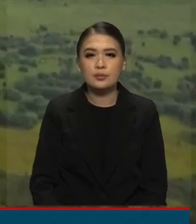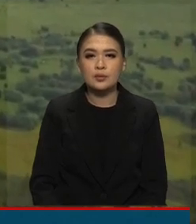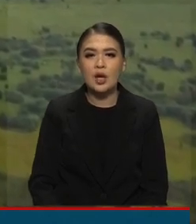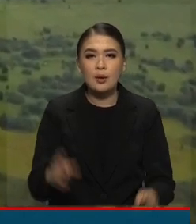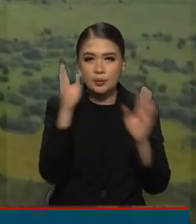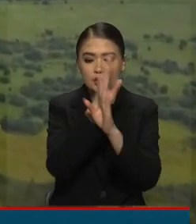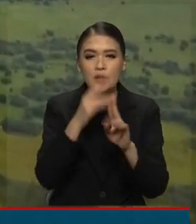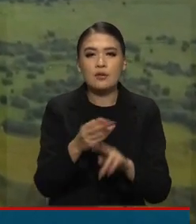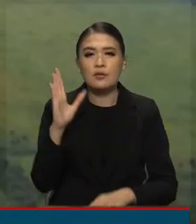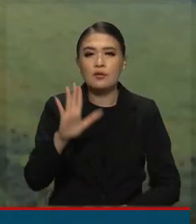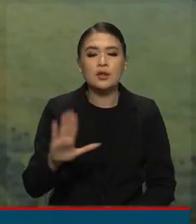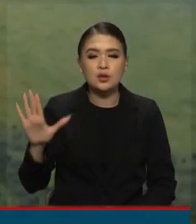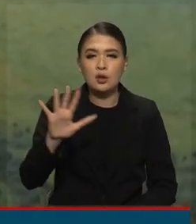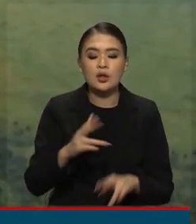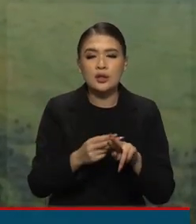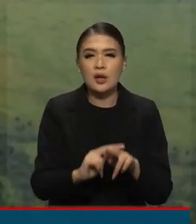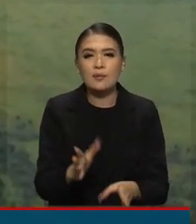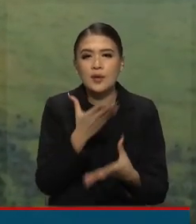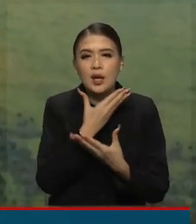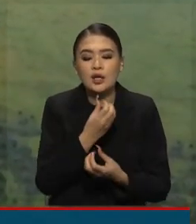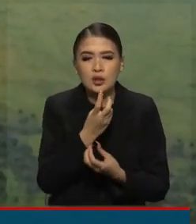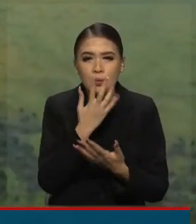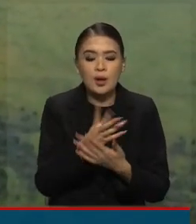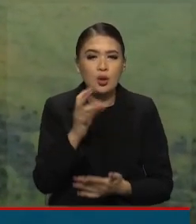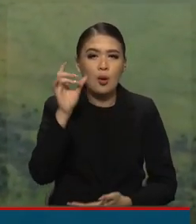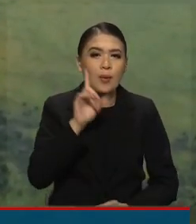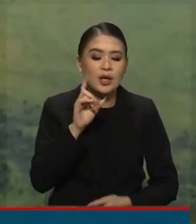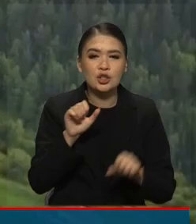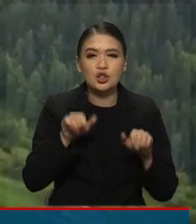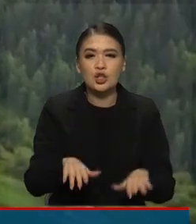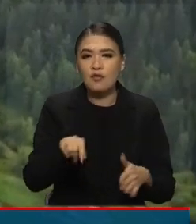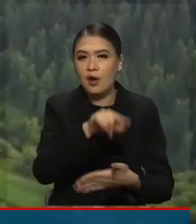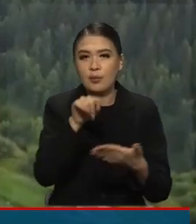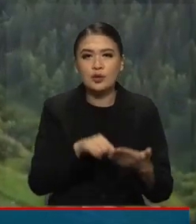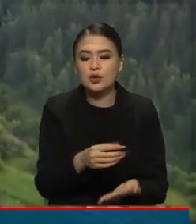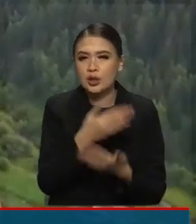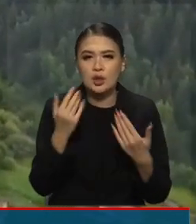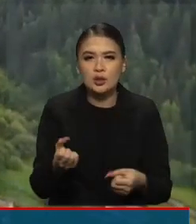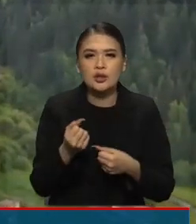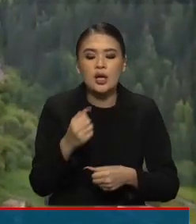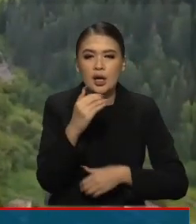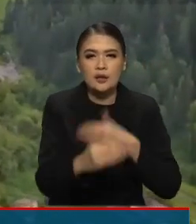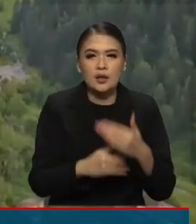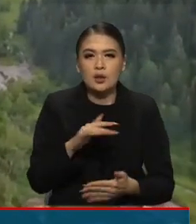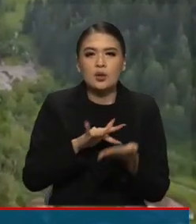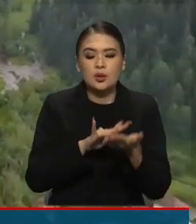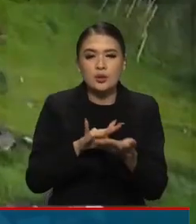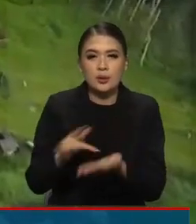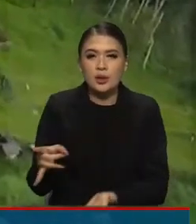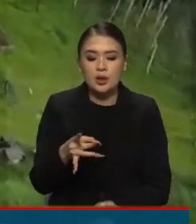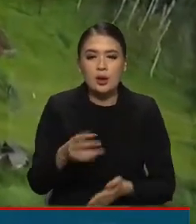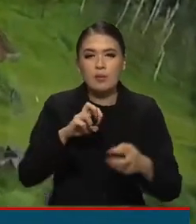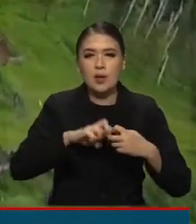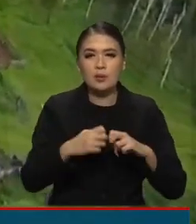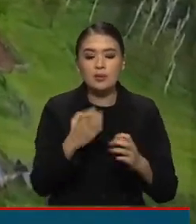Природа на востоке страны славится своей уникальной красотой, но пока есть нерешенные вопросы, сдерживающие развитие туризма в регионе. Проблемы